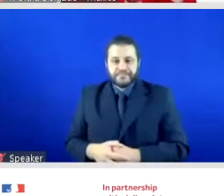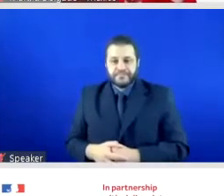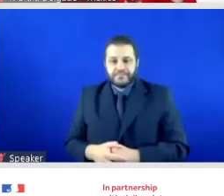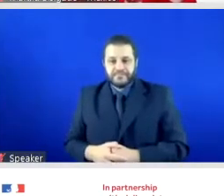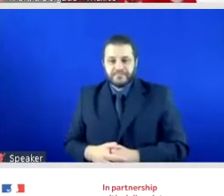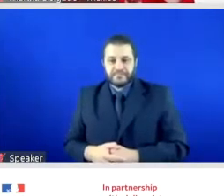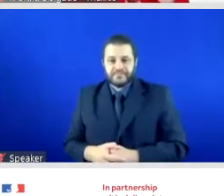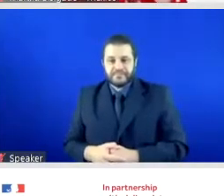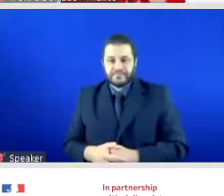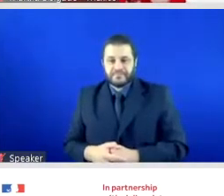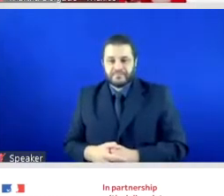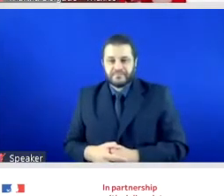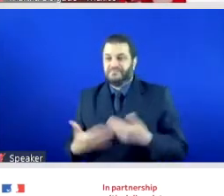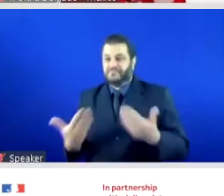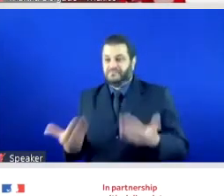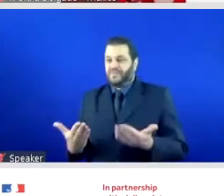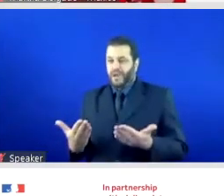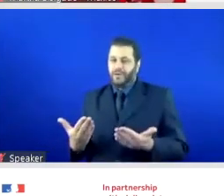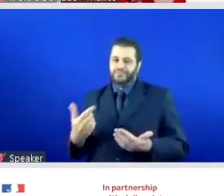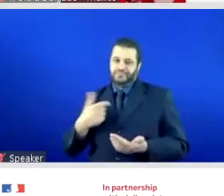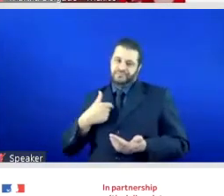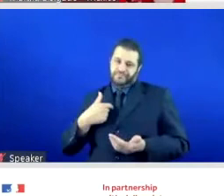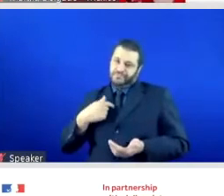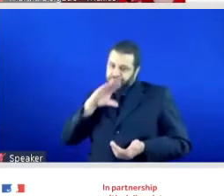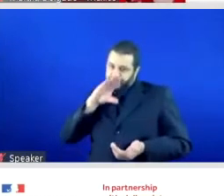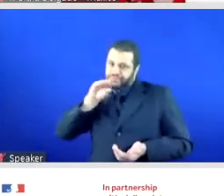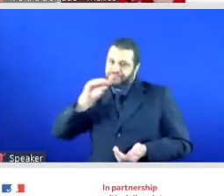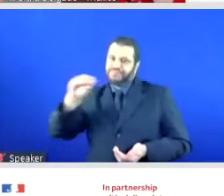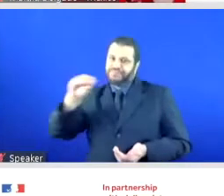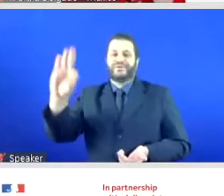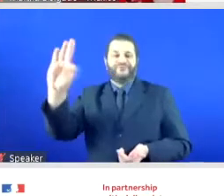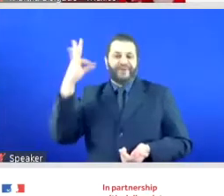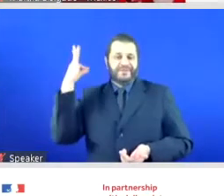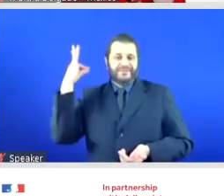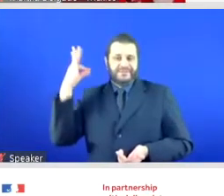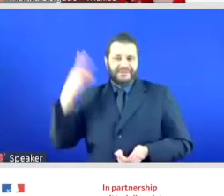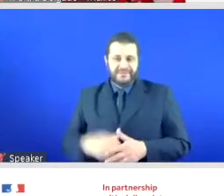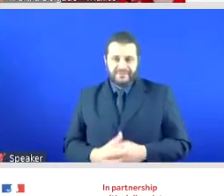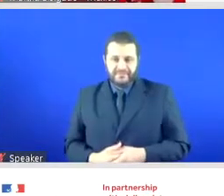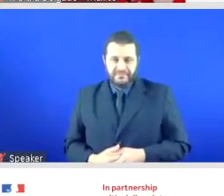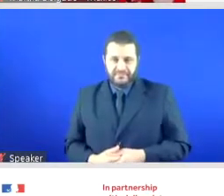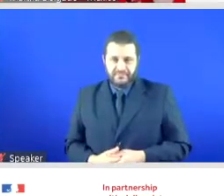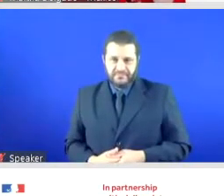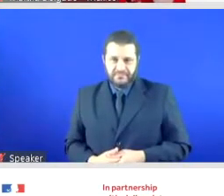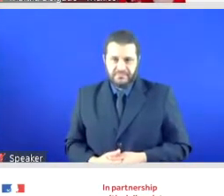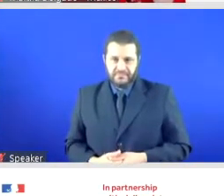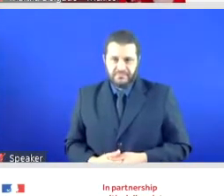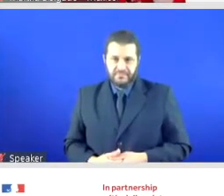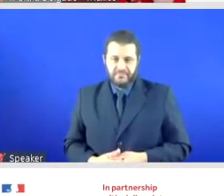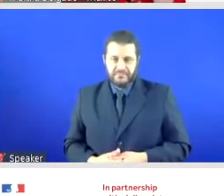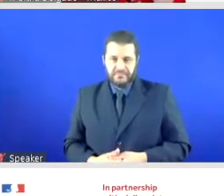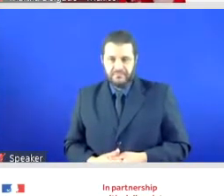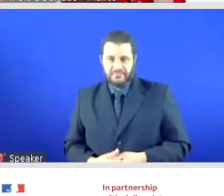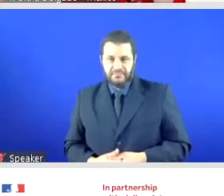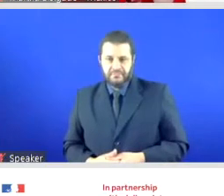French for the rest of you to get the interpretations. Je pense que pour cette question d'innovation, on